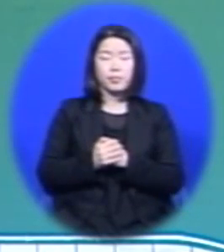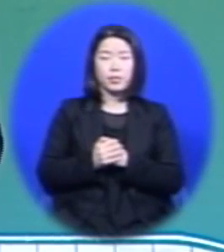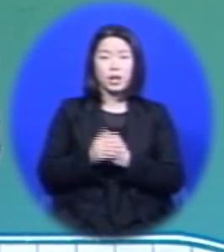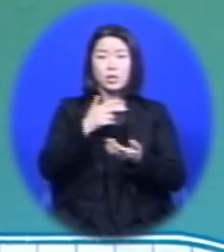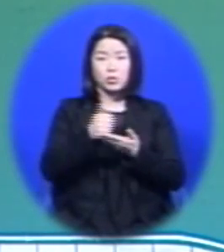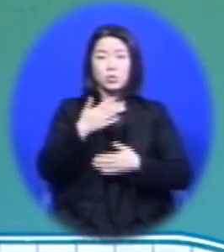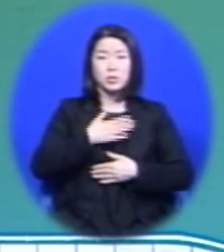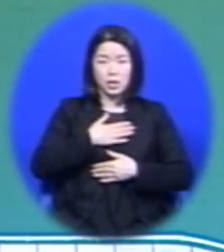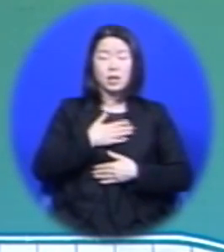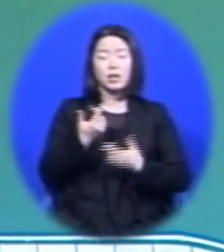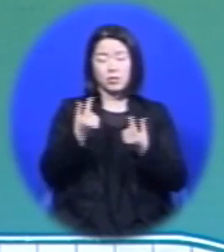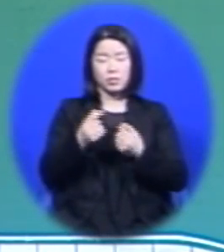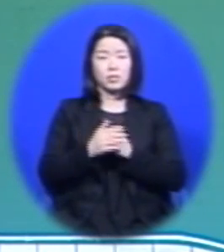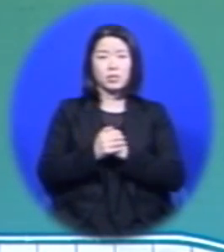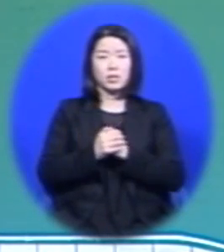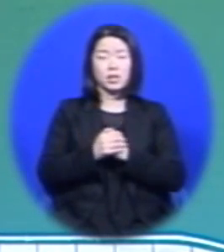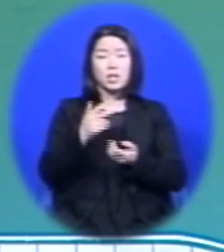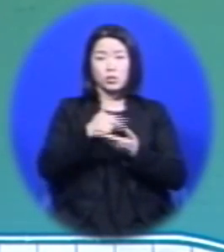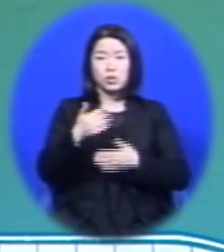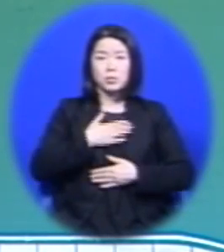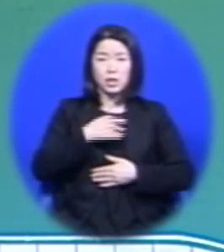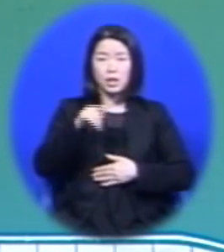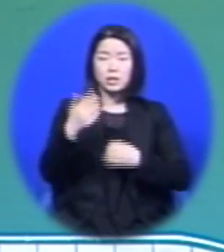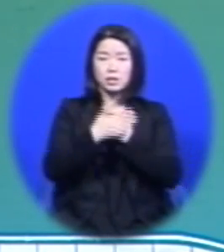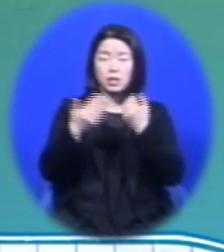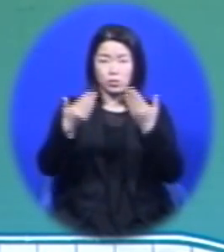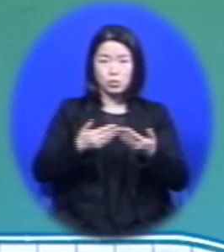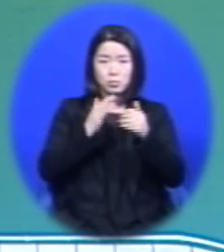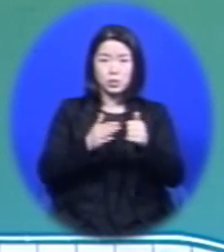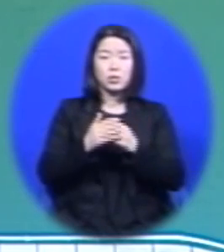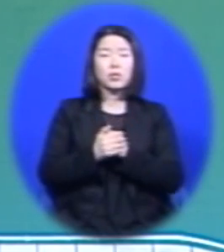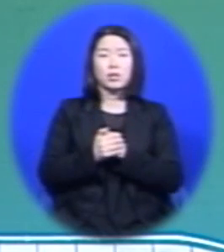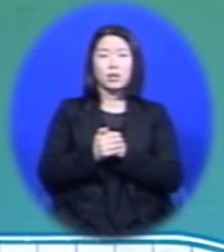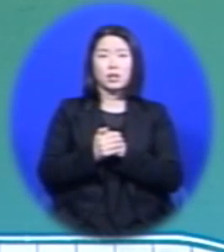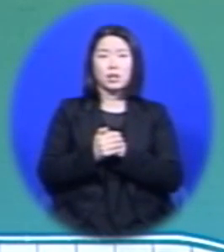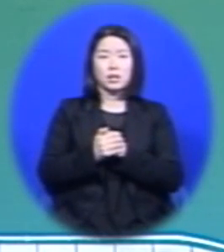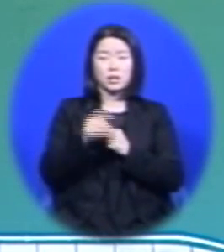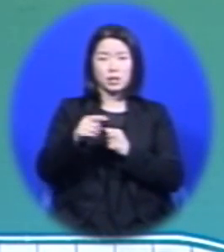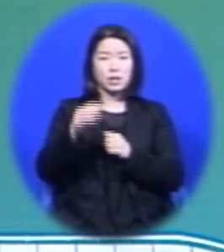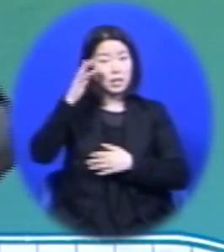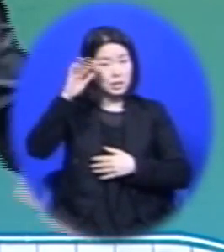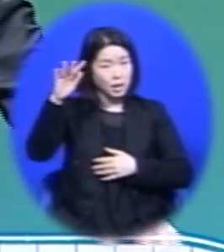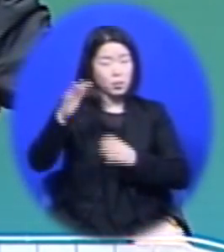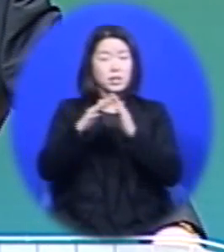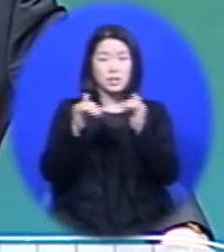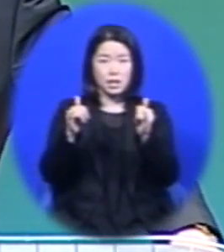주님, 제가 그렇습니다. 주님, 제게 그 은혜를 주십시오 라고 사모하시는